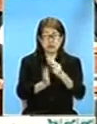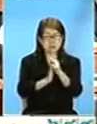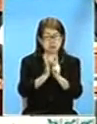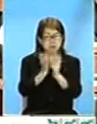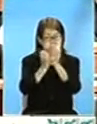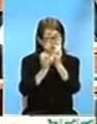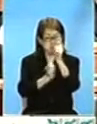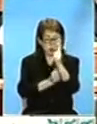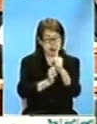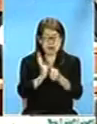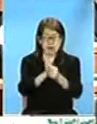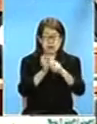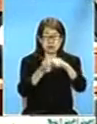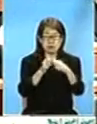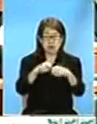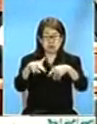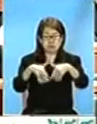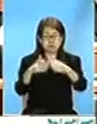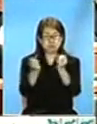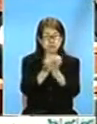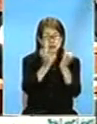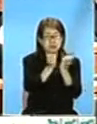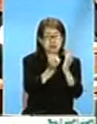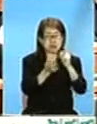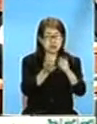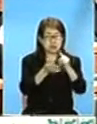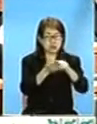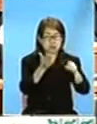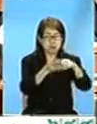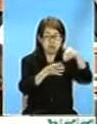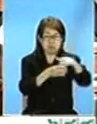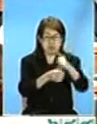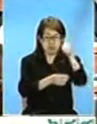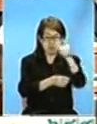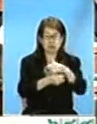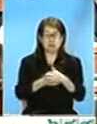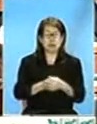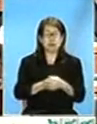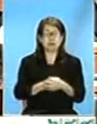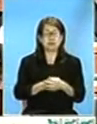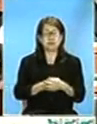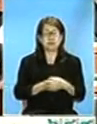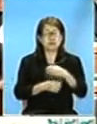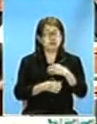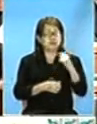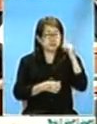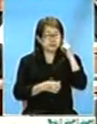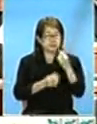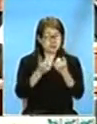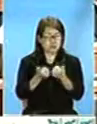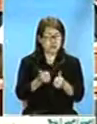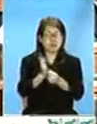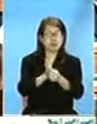ขัดแย้งของมนุษย์ได้ดีกว่าระบบอื่นท่านประธานครับผมอยากกลับเรียนว่าการแก้ไข